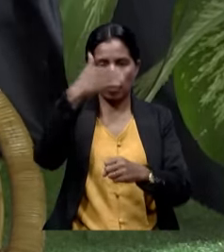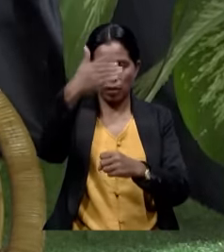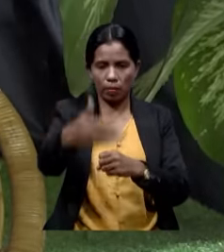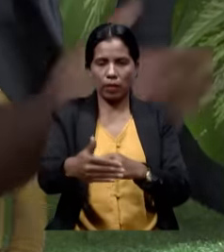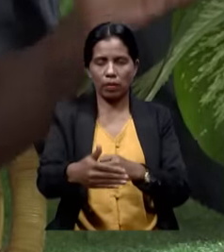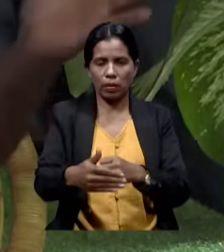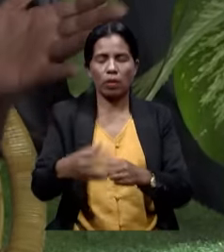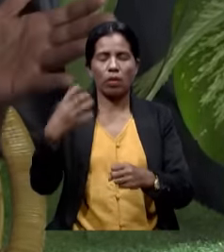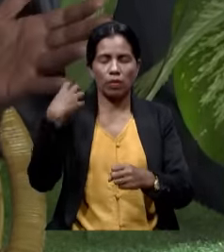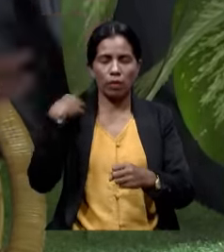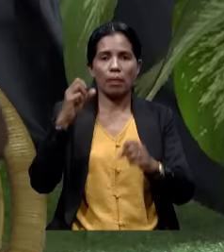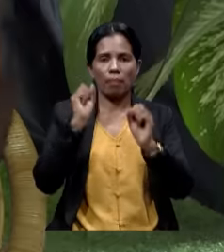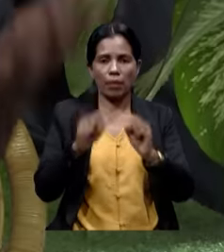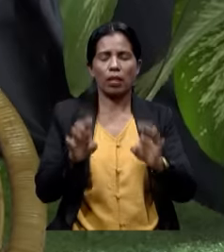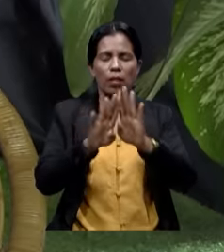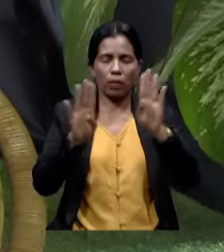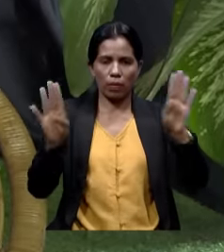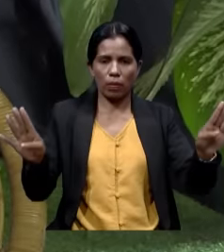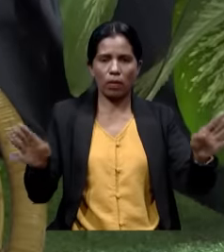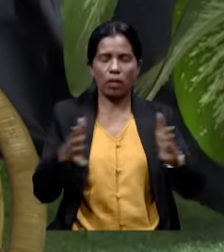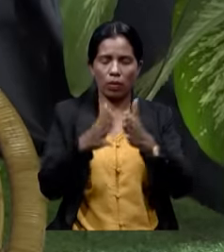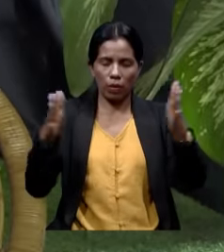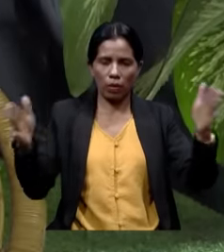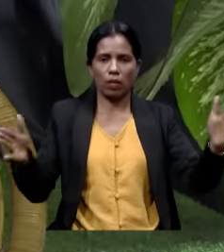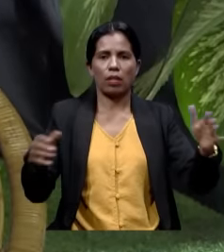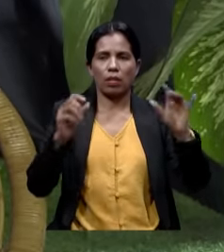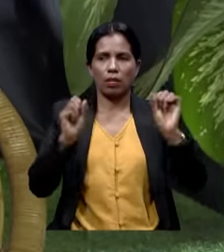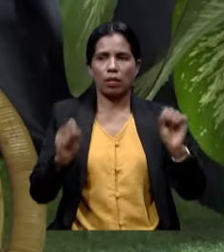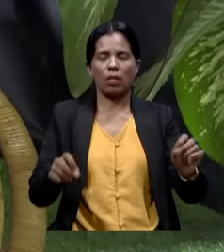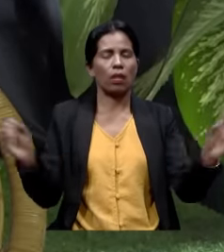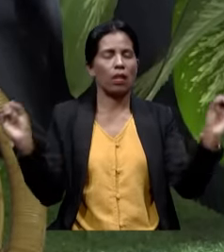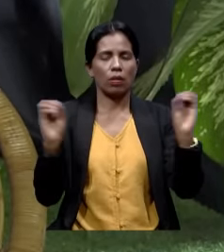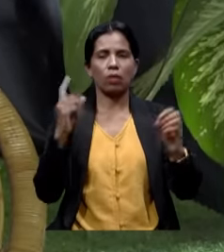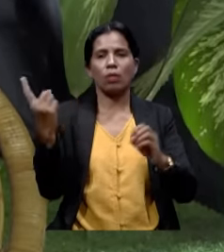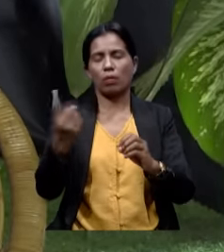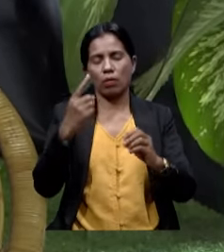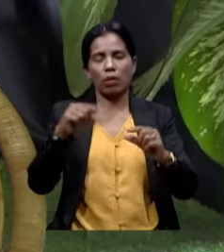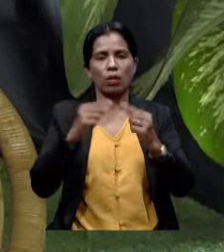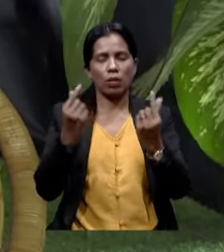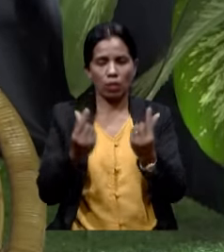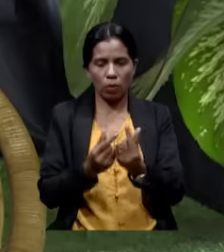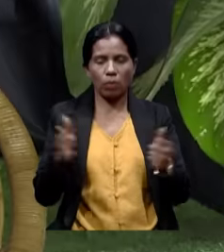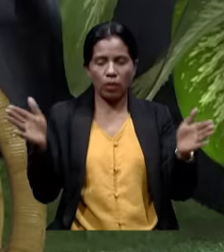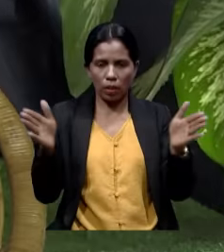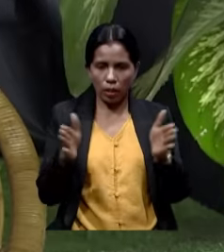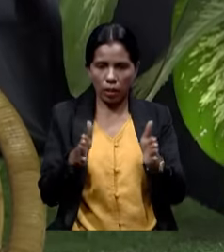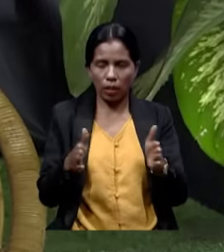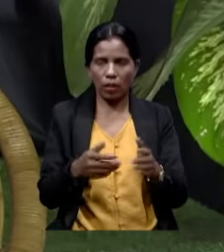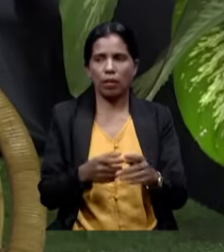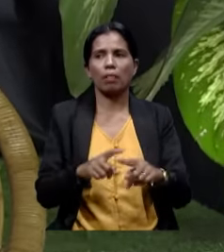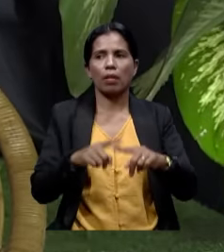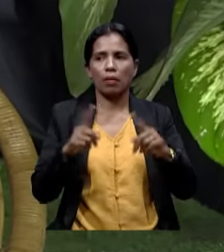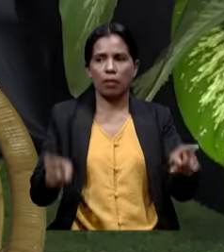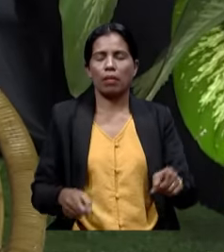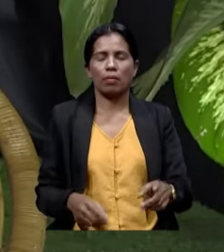ne bele na kloke halu luan liu tan nune laos det akomoda ema grupu ki kuang ida usi mobere ida ne. Mai bemos